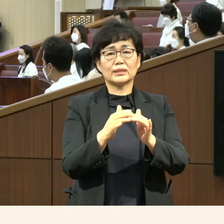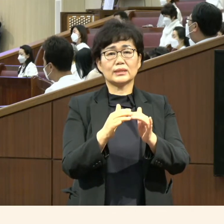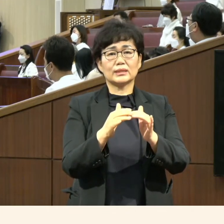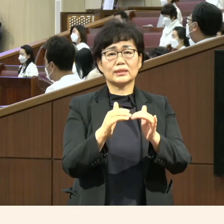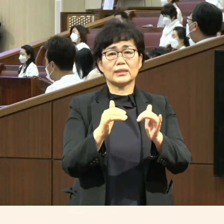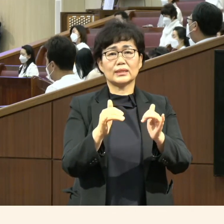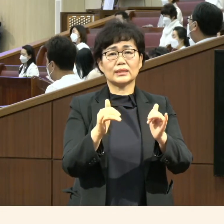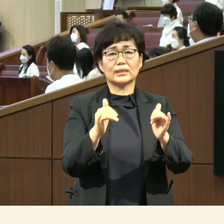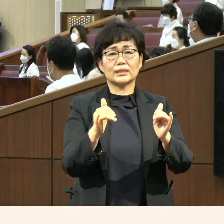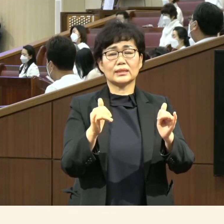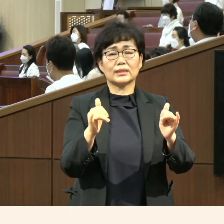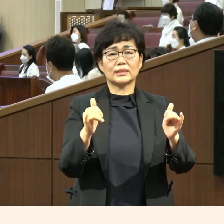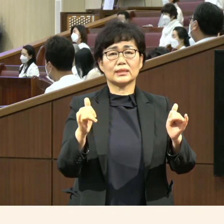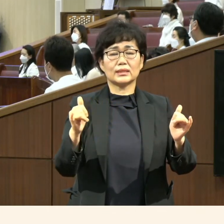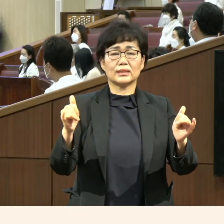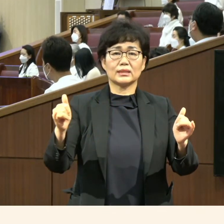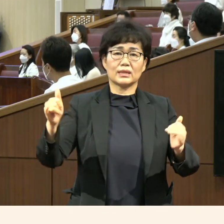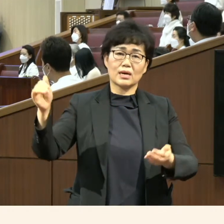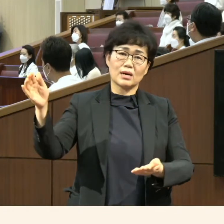없느니